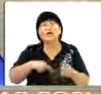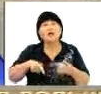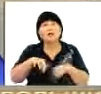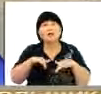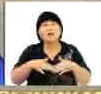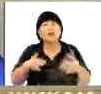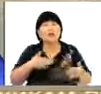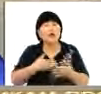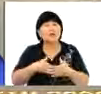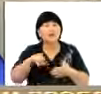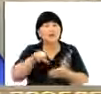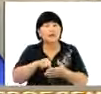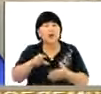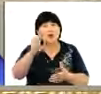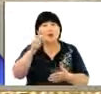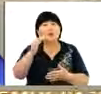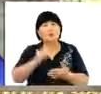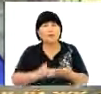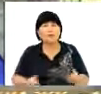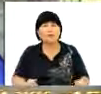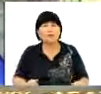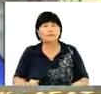жилкой более активно принимают участие в госпрограммах.